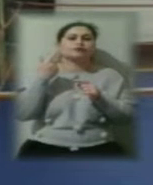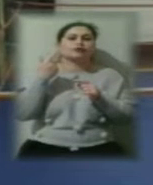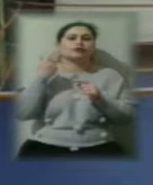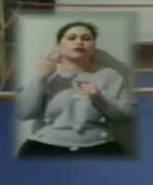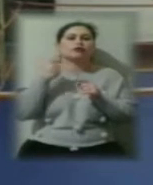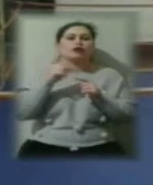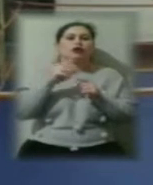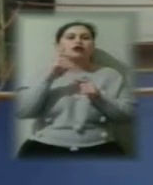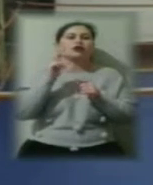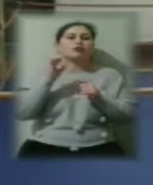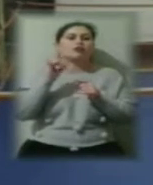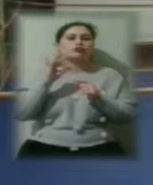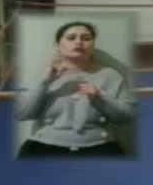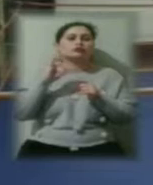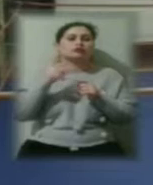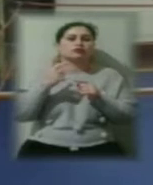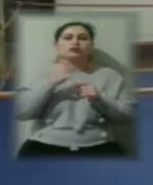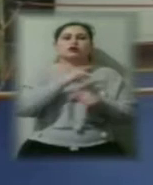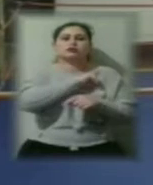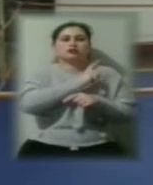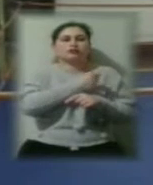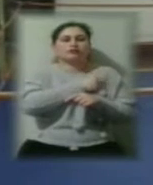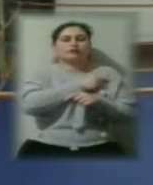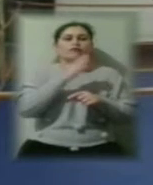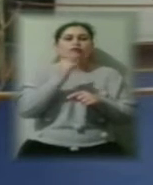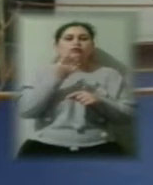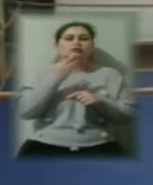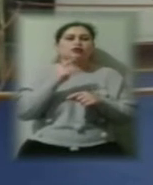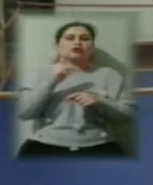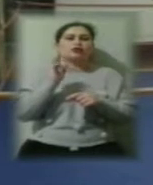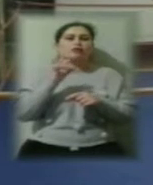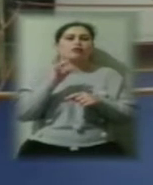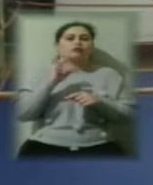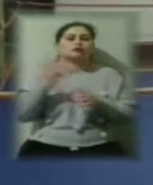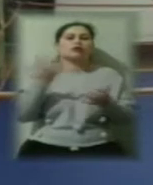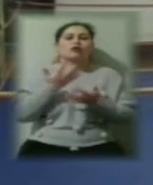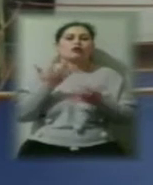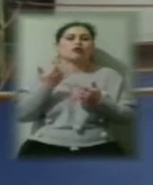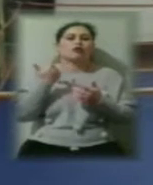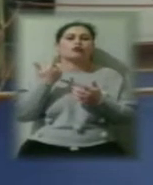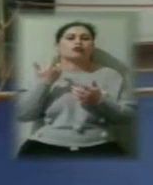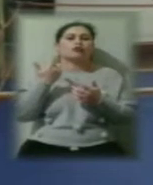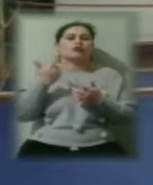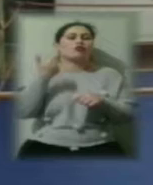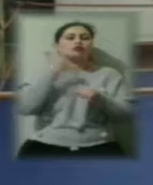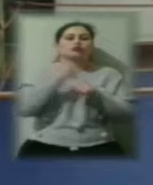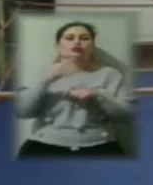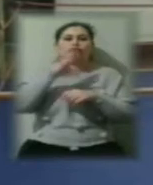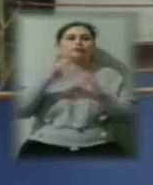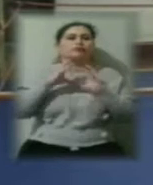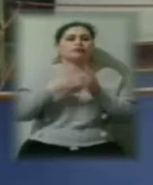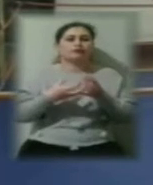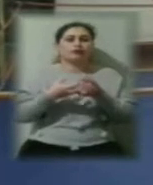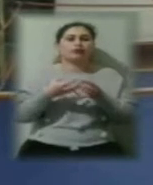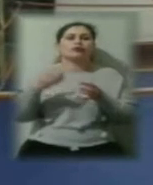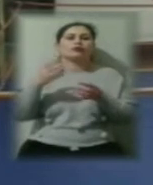кікбоксингу ВАКО, це найсильніша версія кікбоксингу, яка очолює весь світ, я не знаю, та на даному